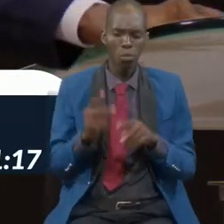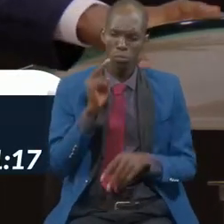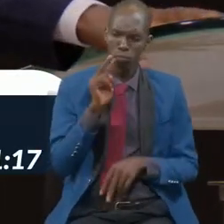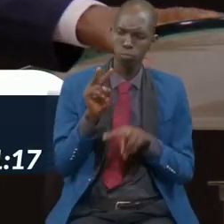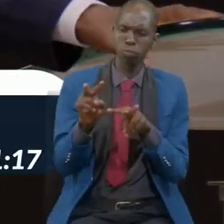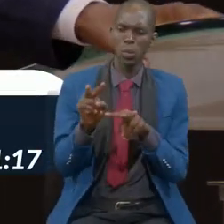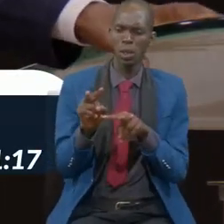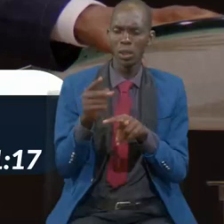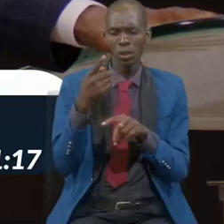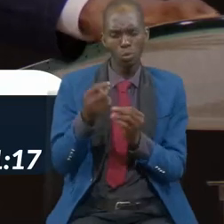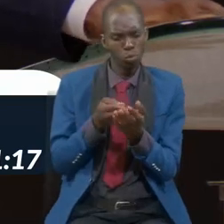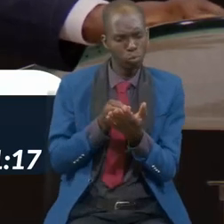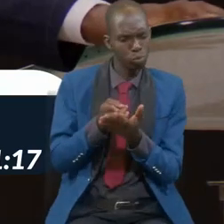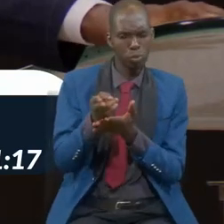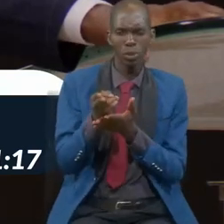les gens ont vu